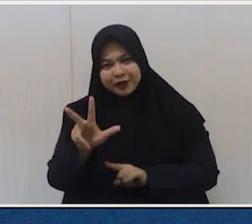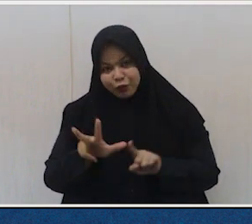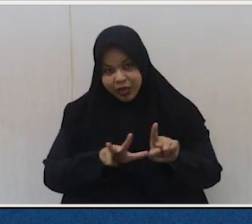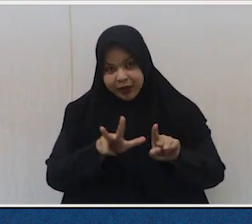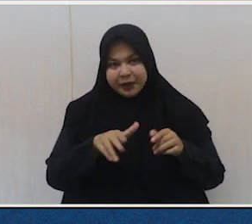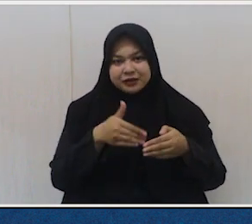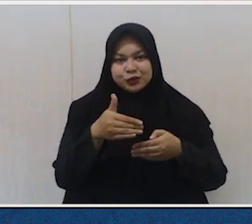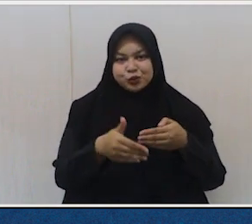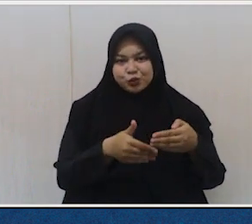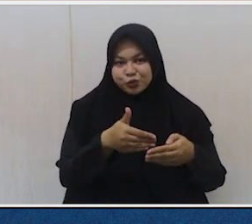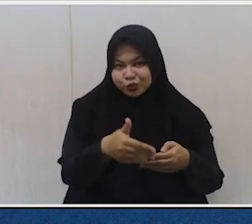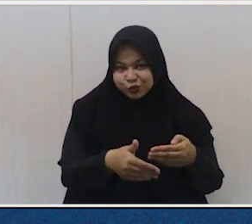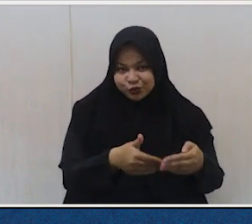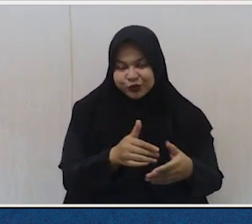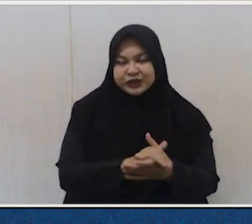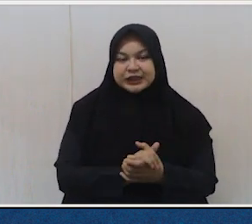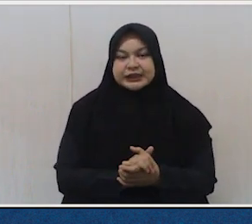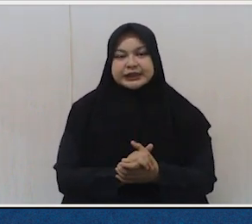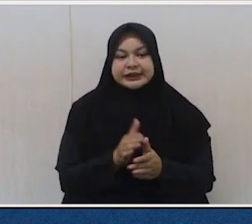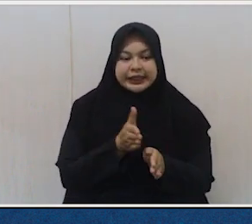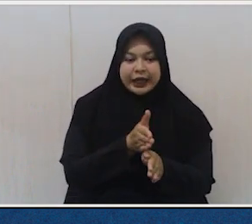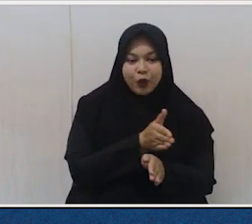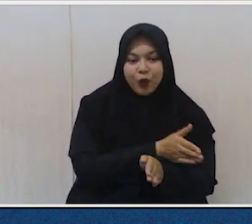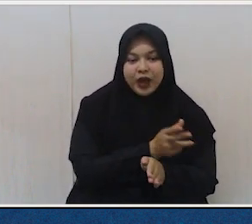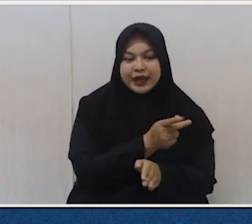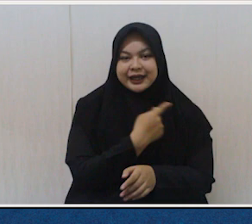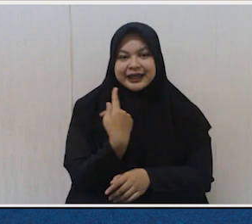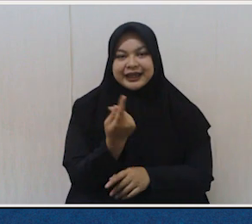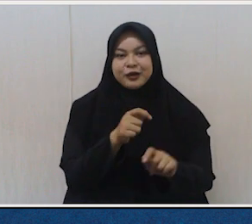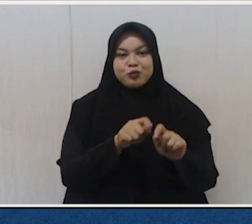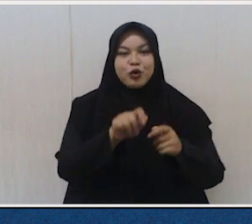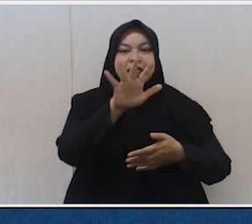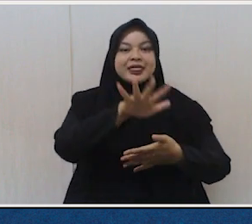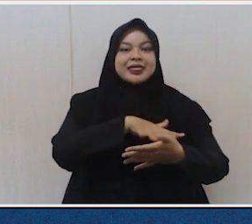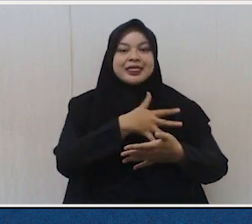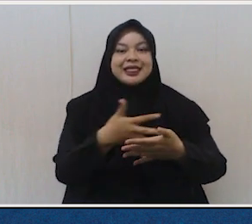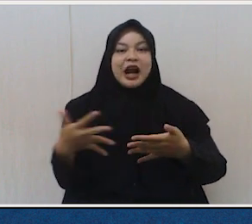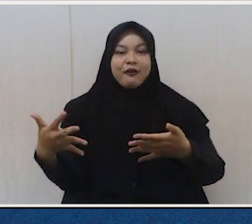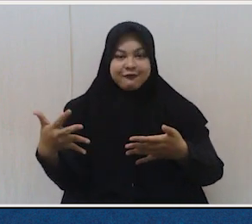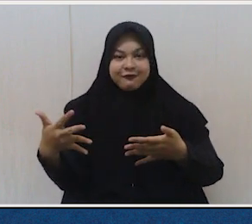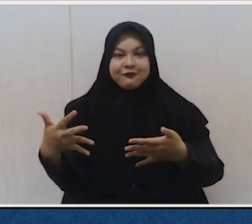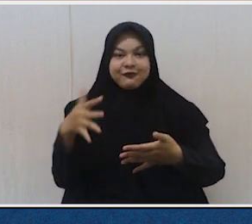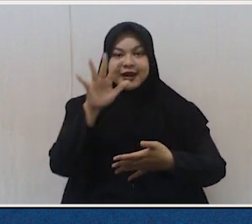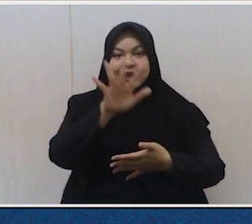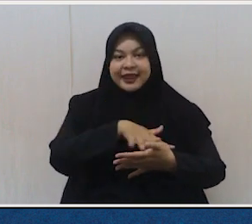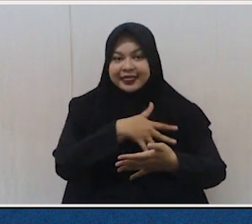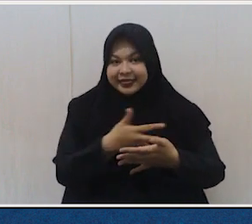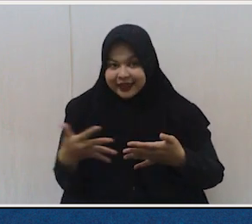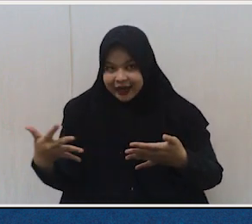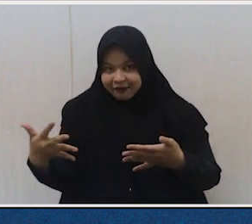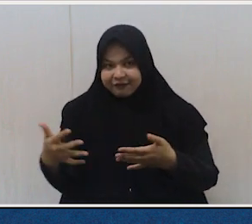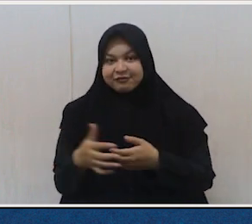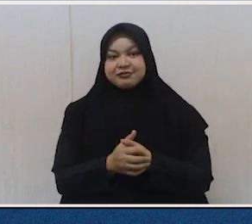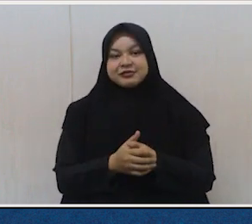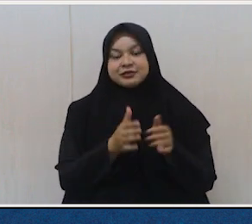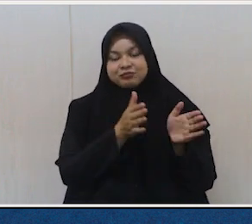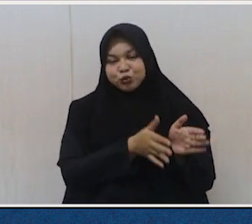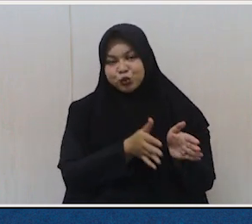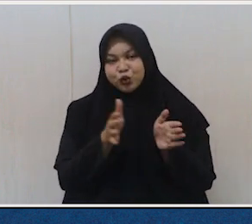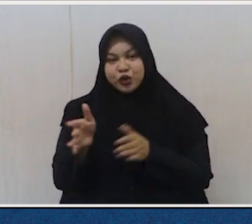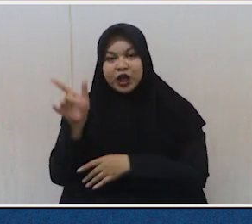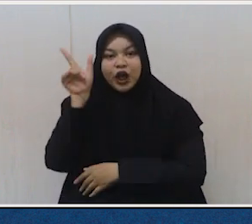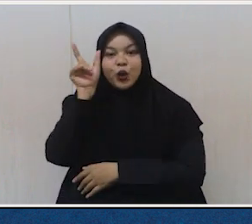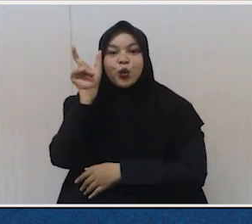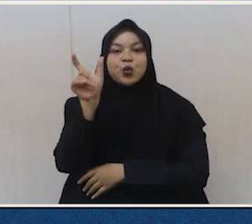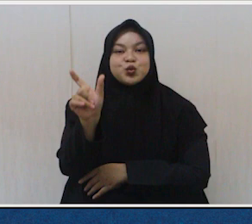dan seterusnya awalnya itu kita buat draf seing kita buat draf eh lalu kemudian